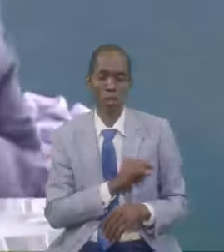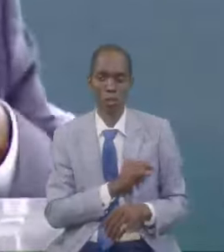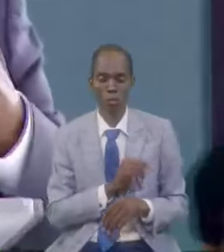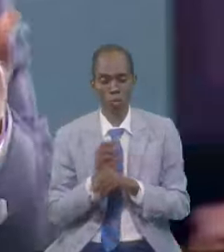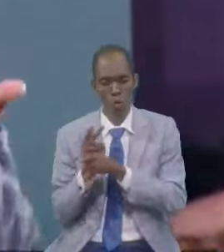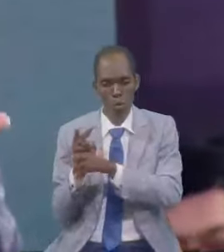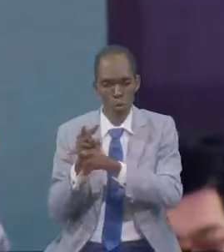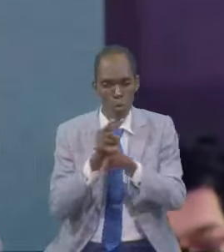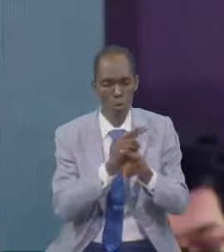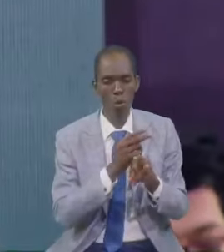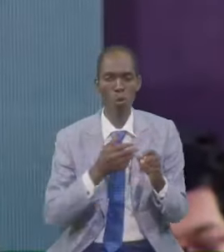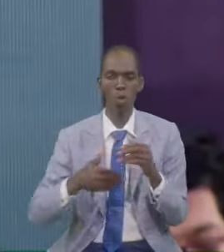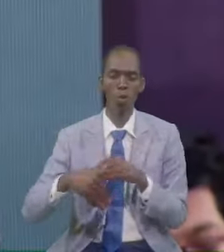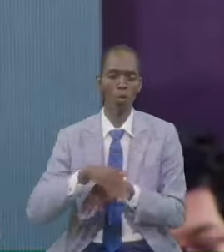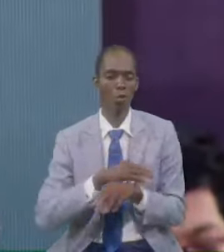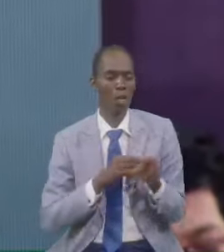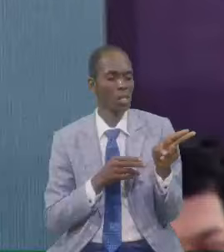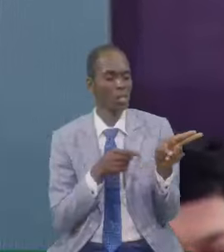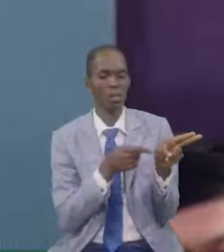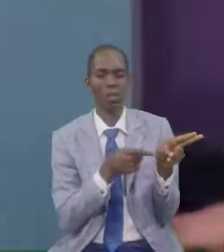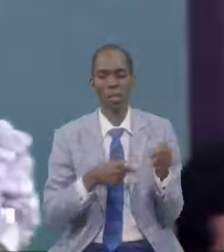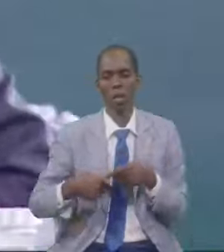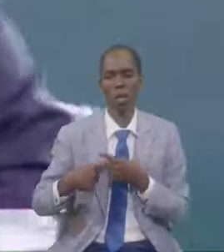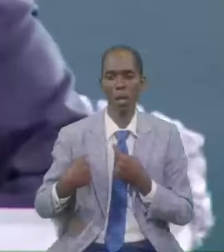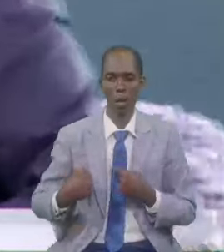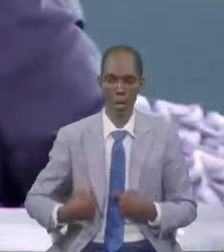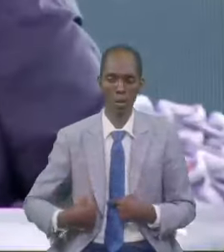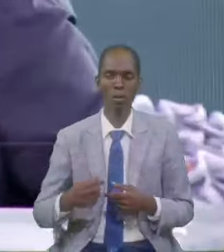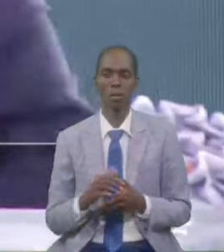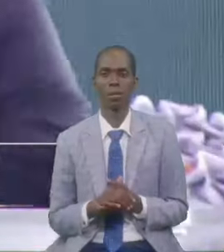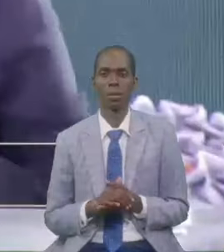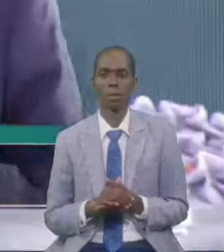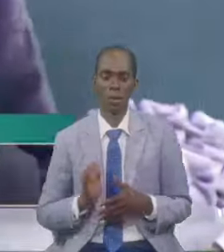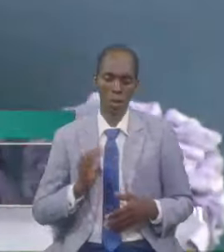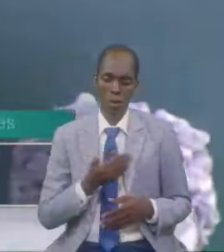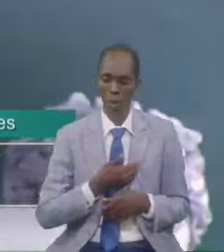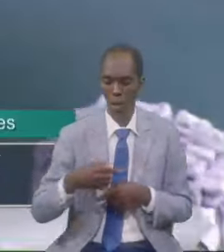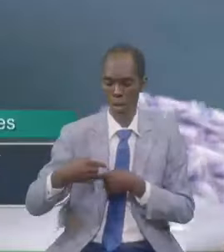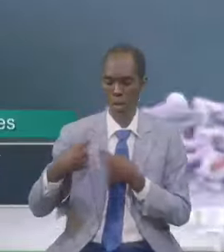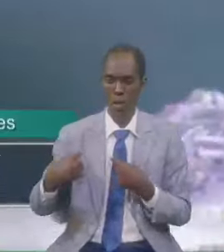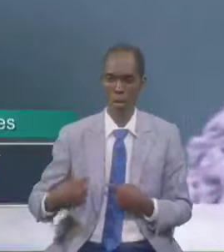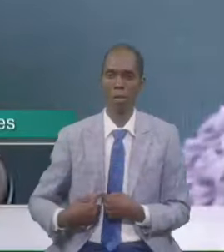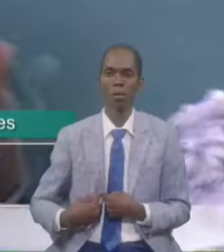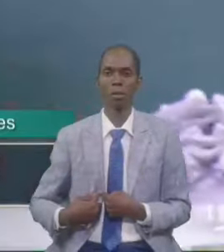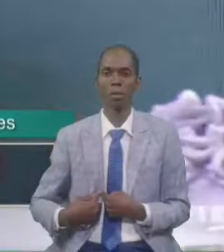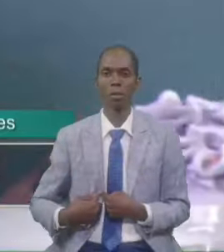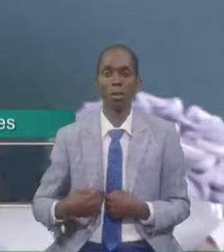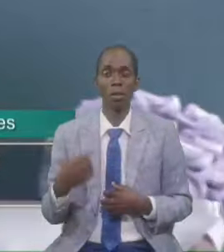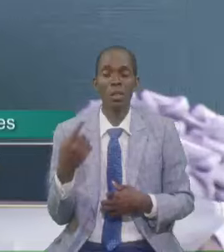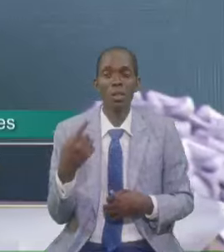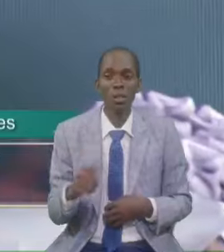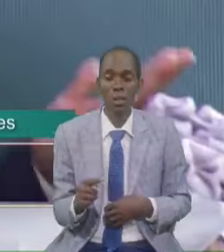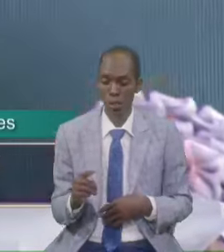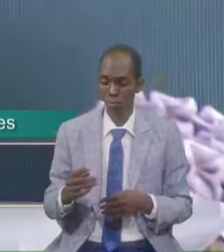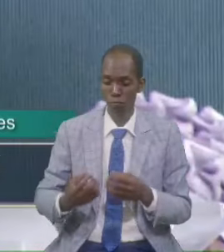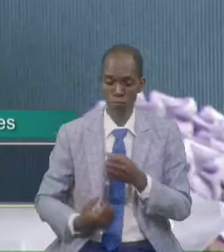now is our heart. అది మన హృదయానికి సంబంధించింది. Our heart. మన హృదయం. That's the very source that produces